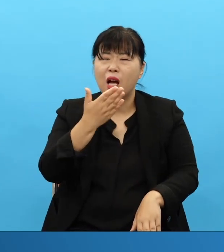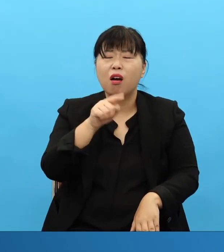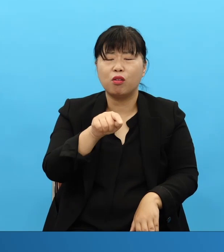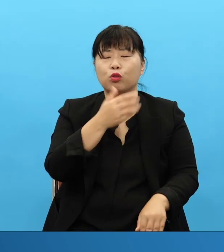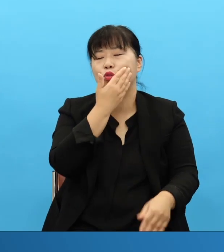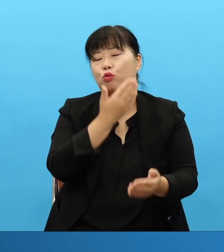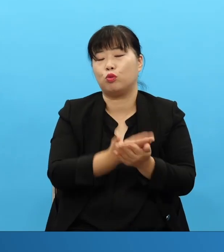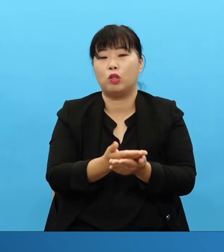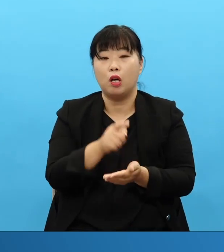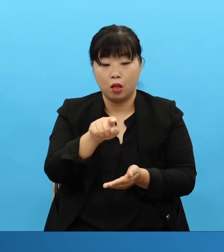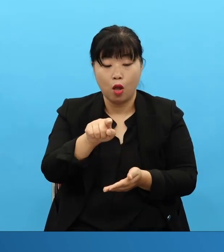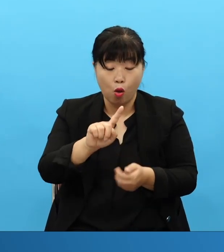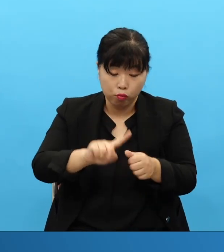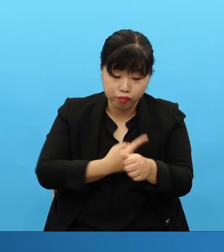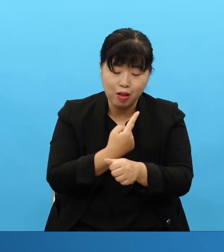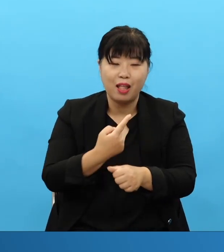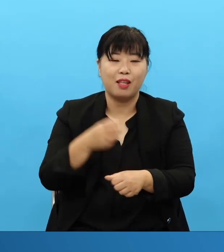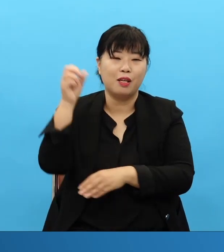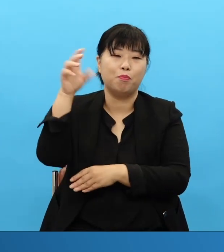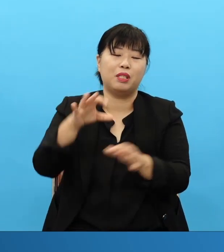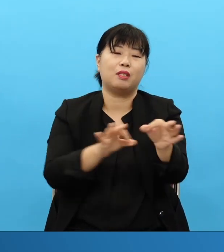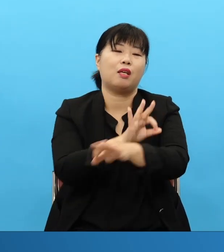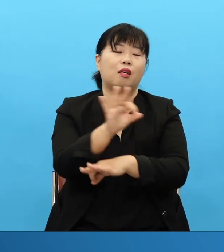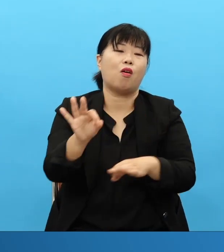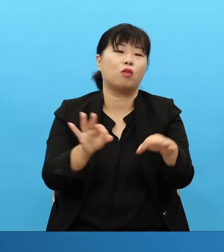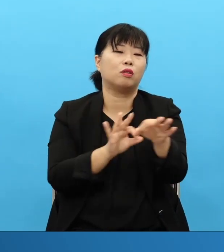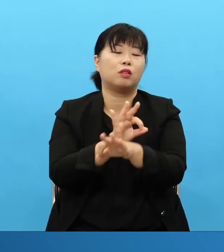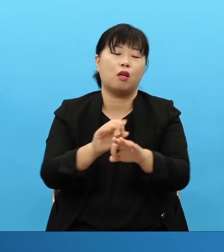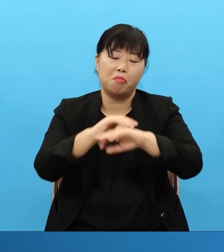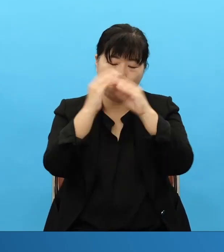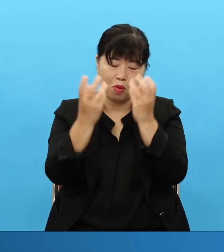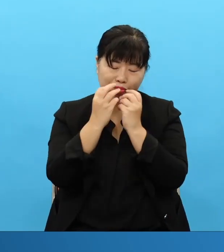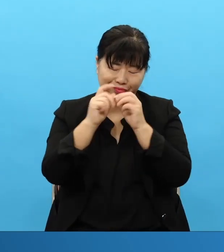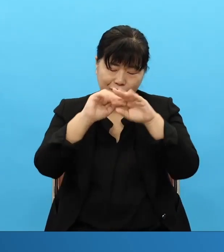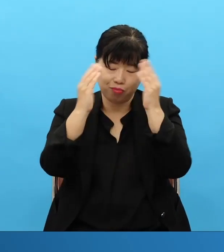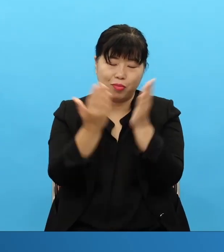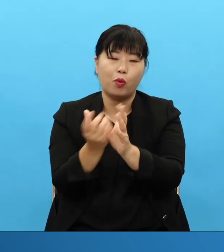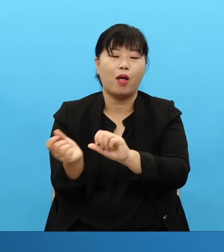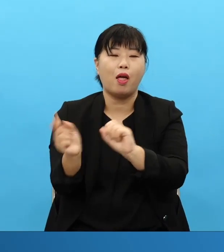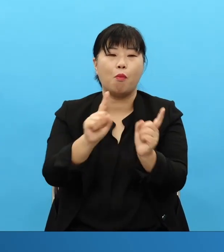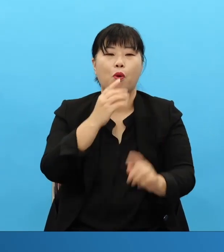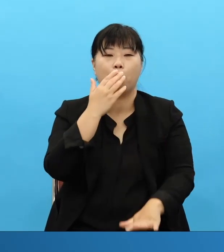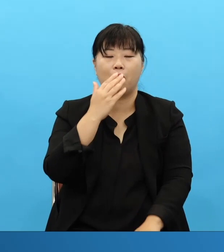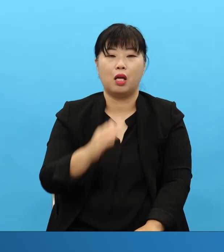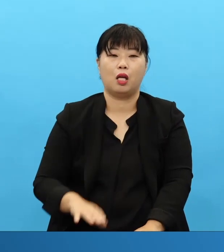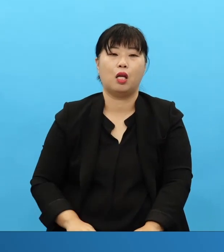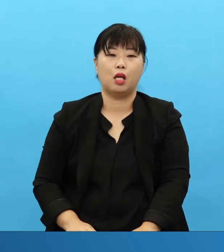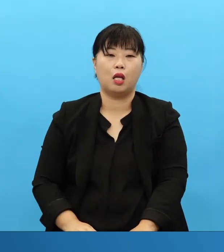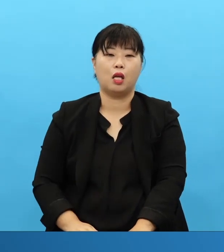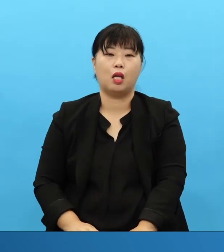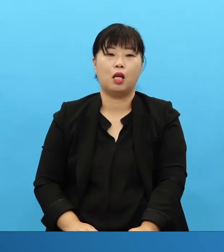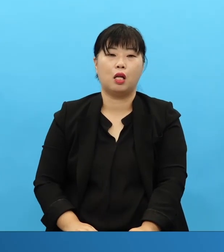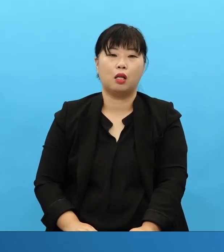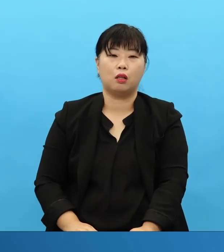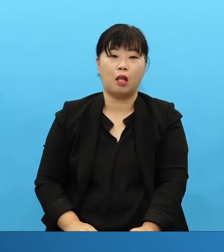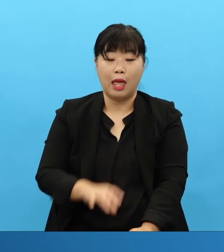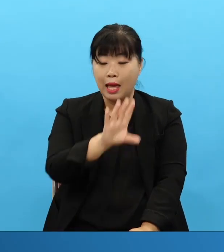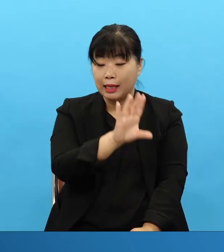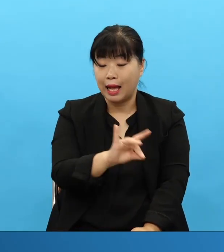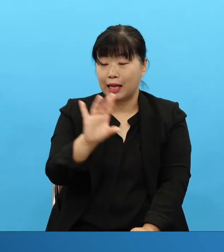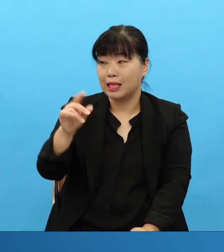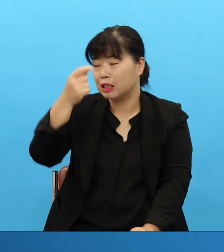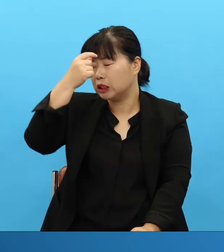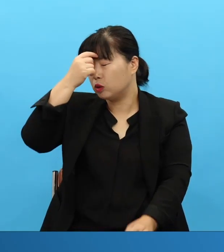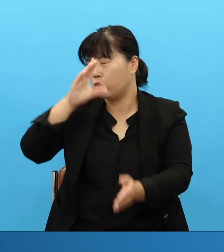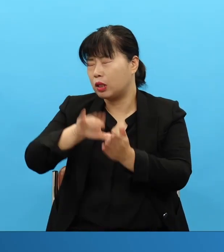restore the economy of light and everything. 간혹요. 렘넌트 가운데서도 기도 속에 늘 떠오르는 사람이 있다니까요. And even among the